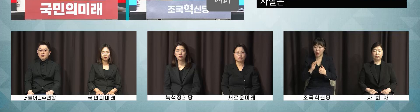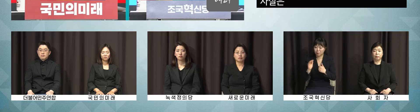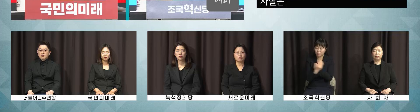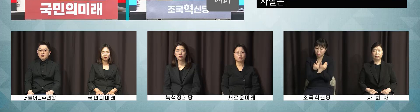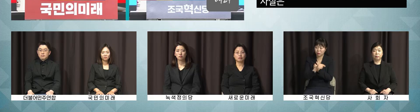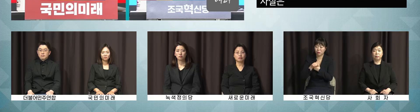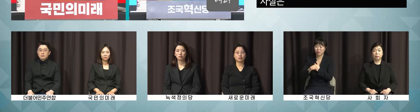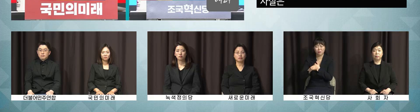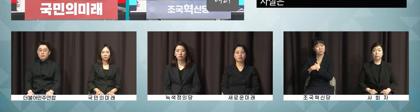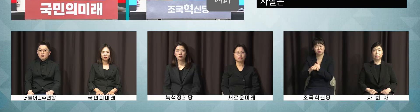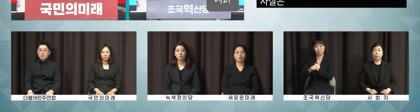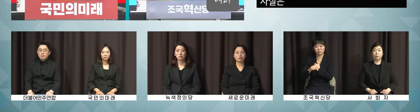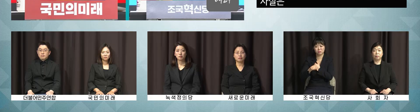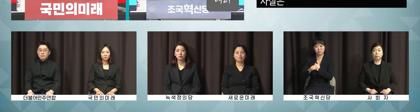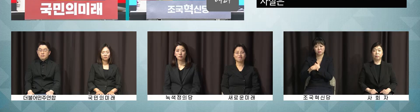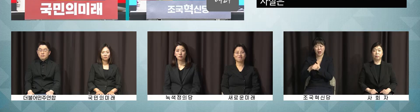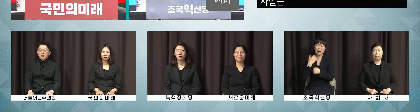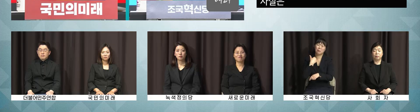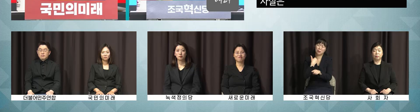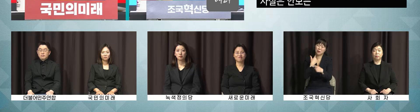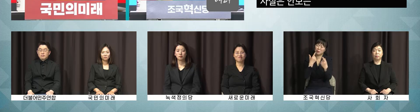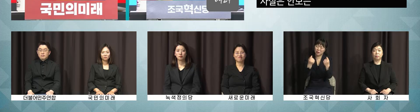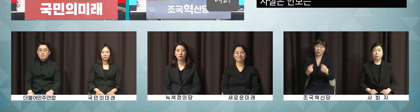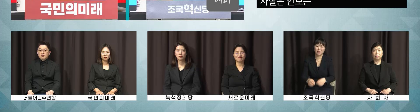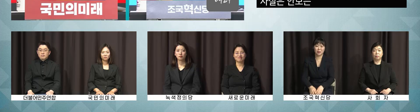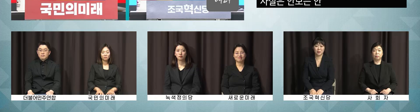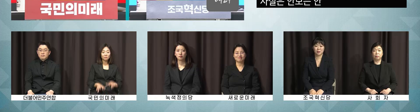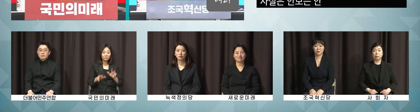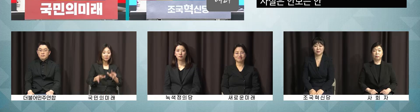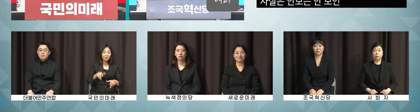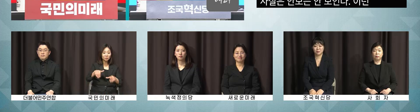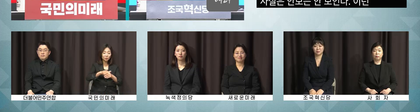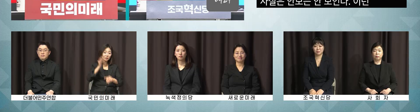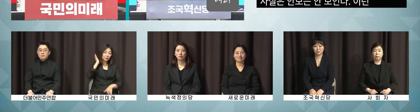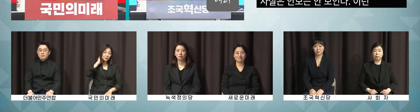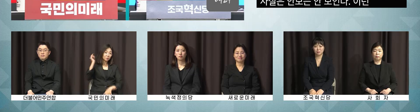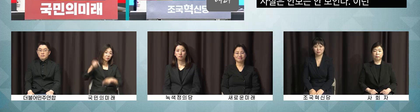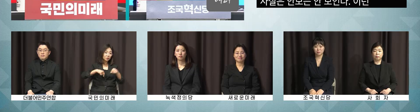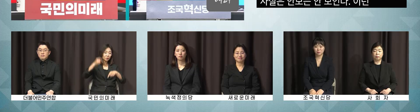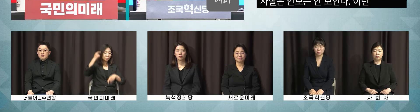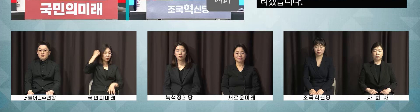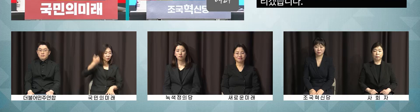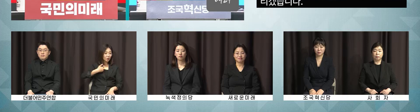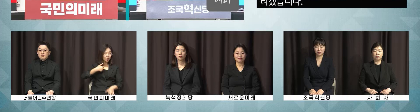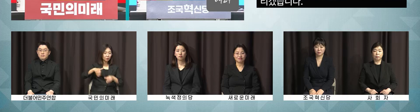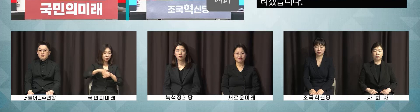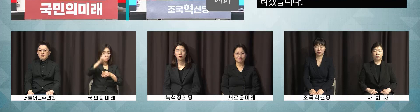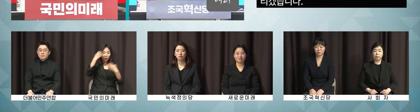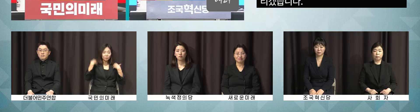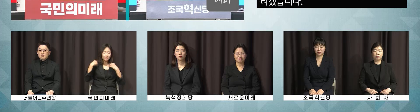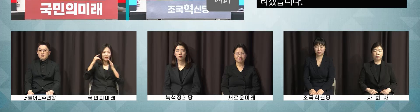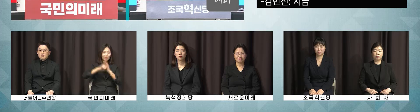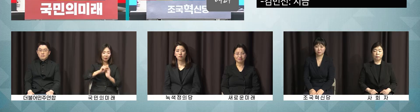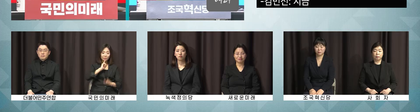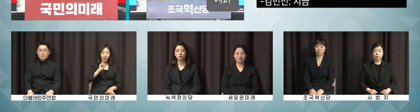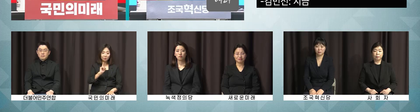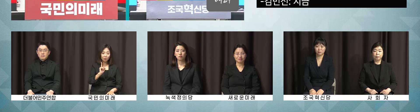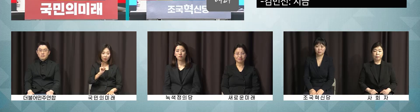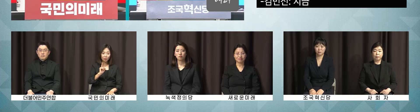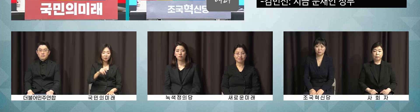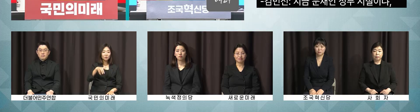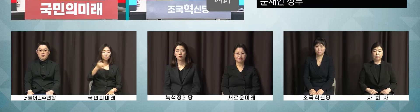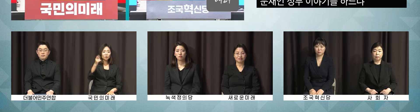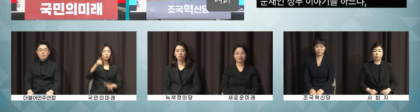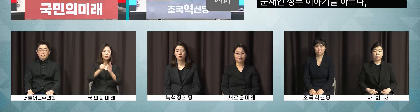안보는 안 보인다. 이런 네, 말씀 지금이 드리겠습니다. 문재인 정부 시절이냐, 왜 문재인 정부 얘기를 하느냐 이 얘기를 하는데요. 조국